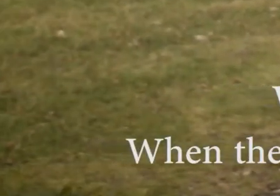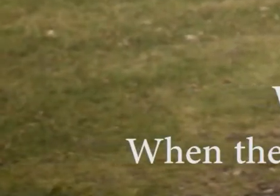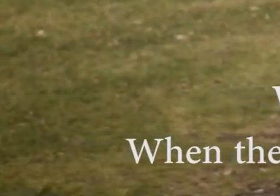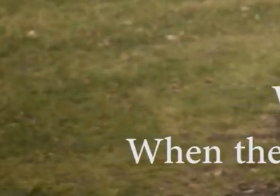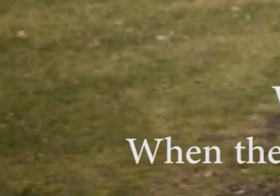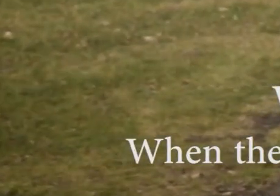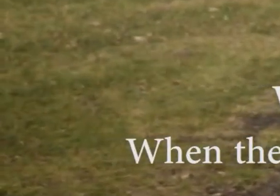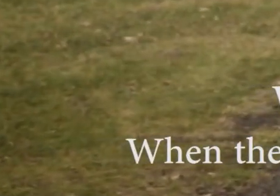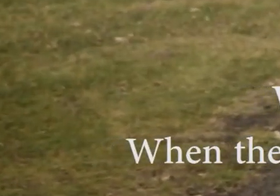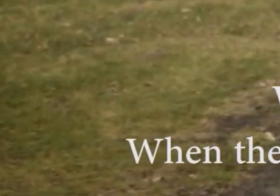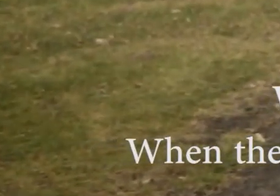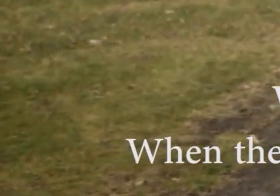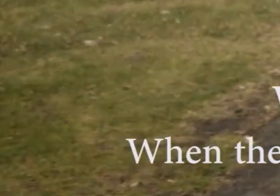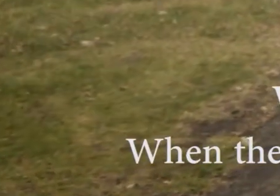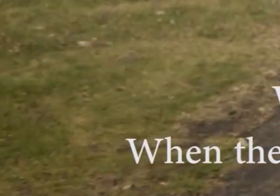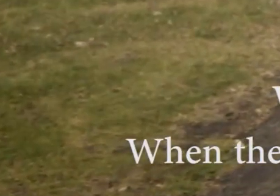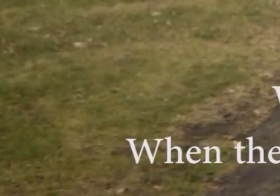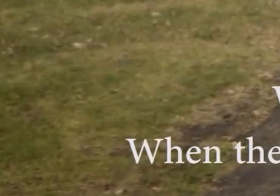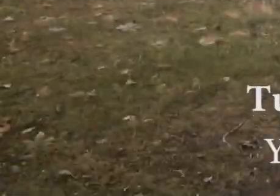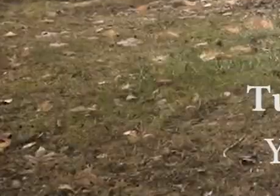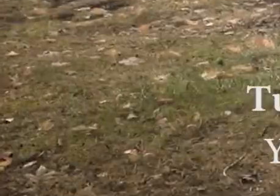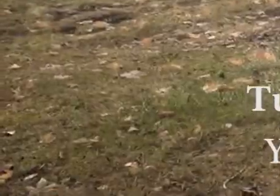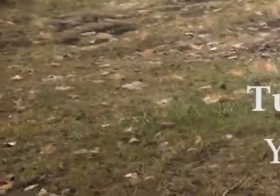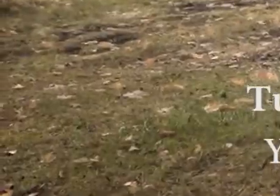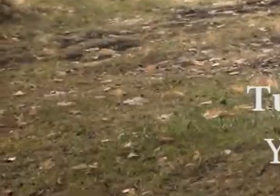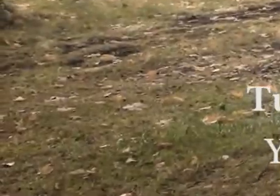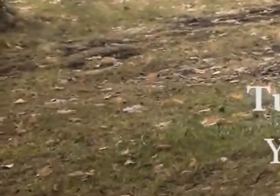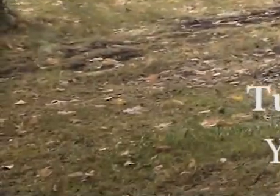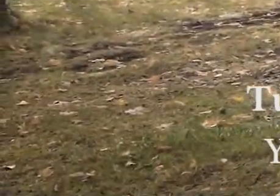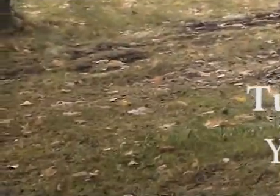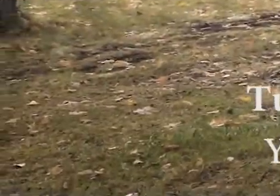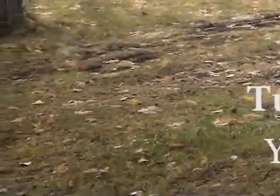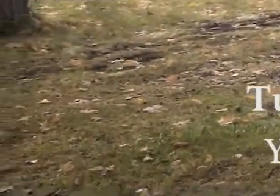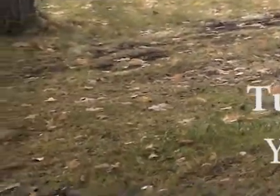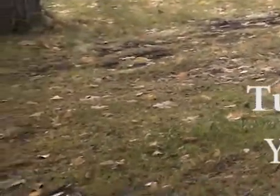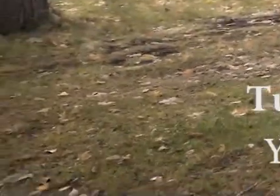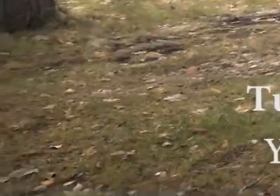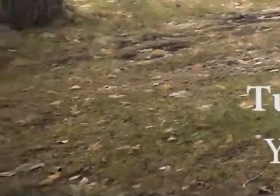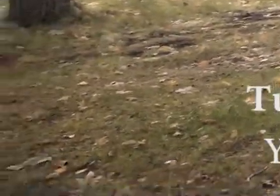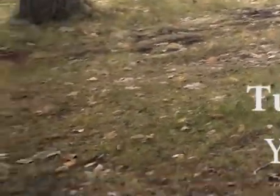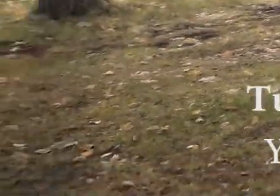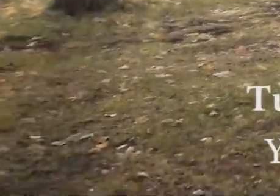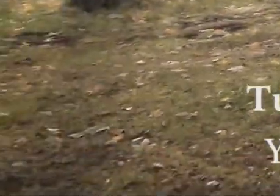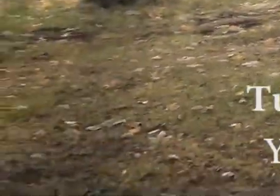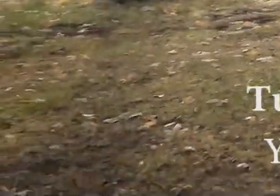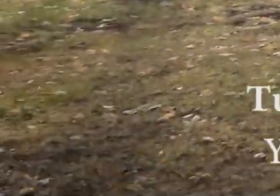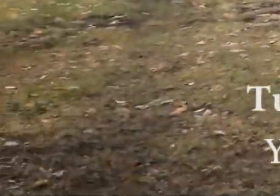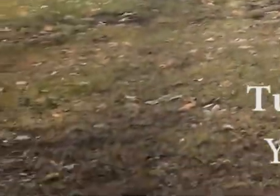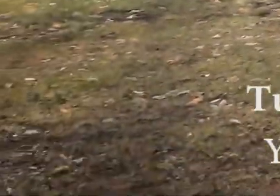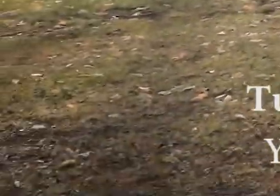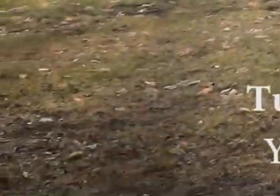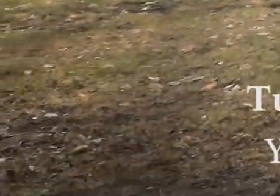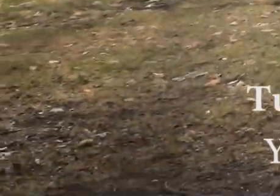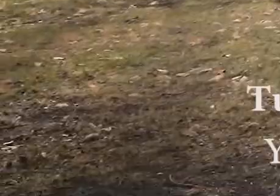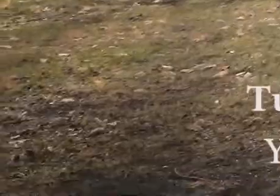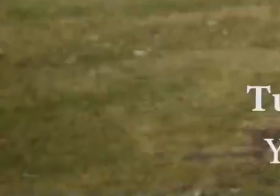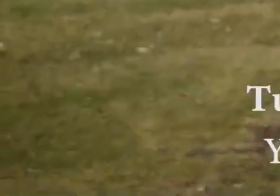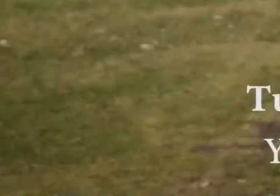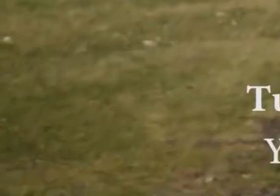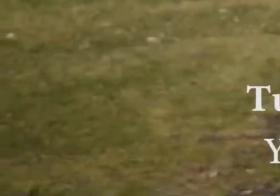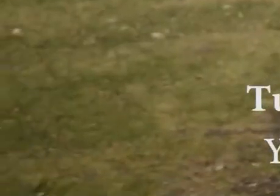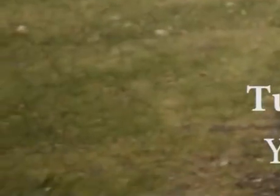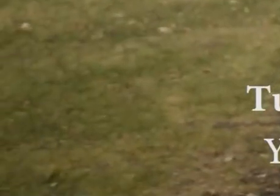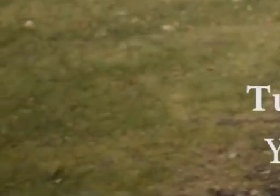अव्वल जलवाए रब्बुल आला, तू ही शाहिदो मशहूद नूरे खुदा,